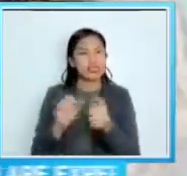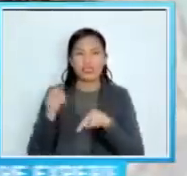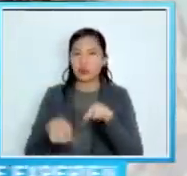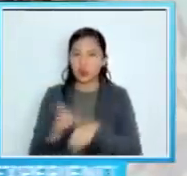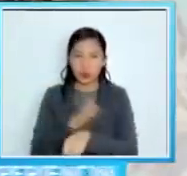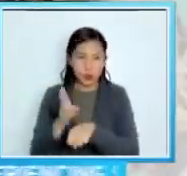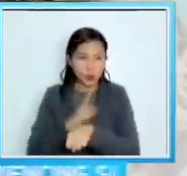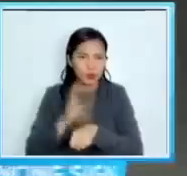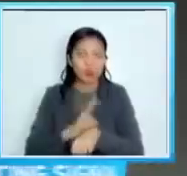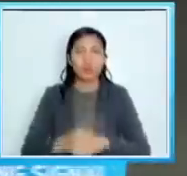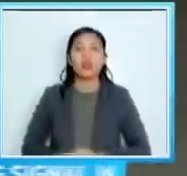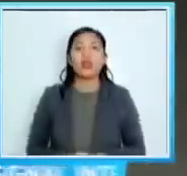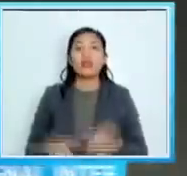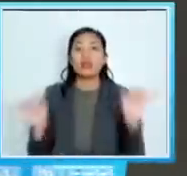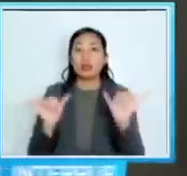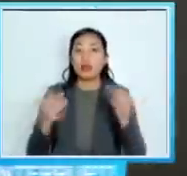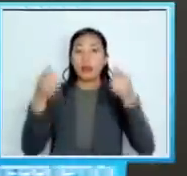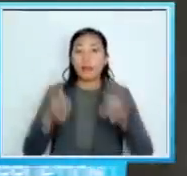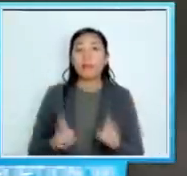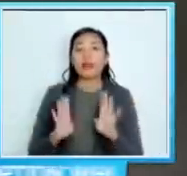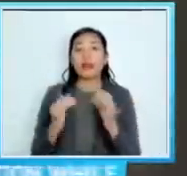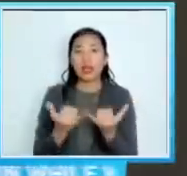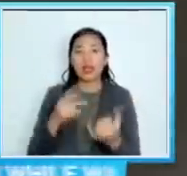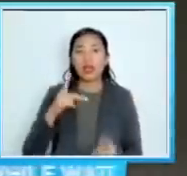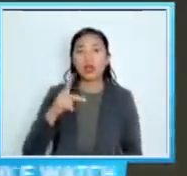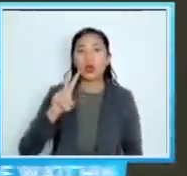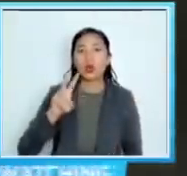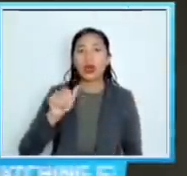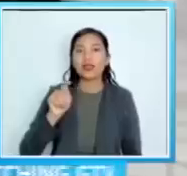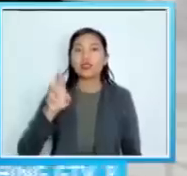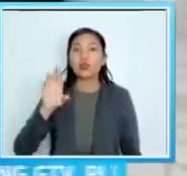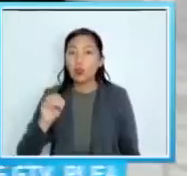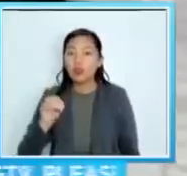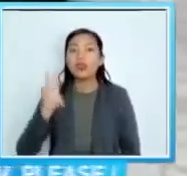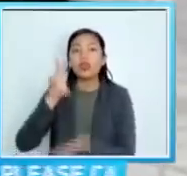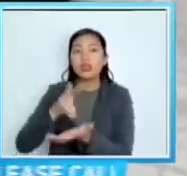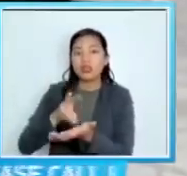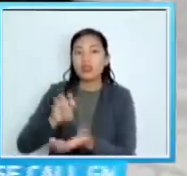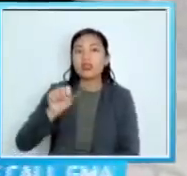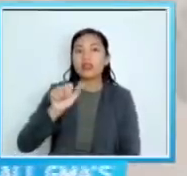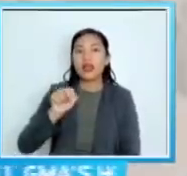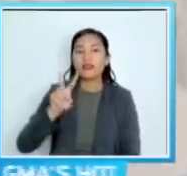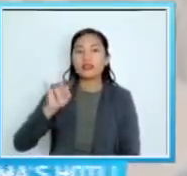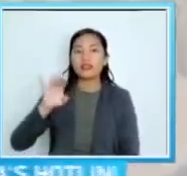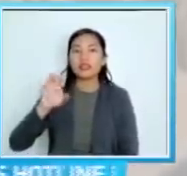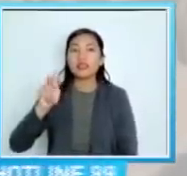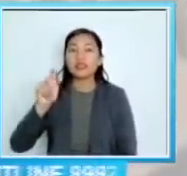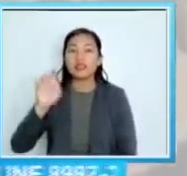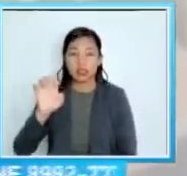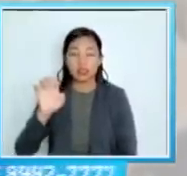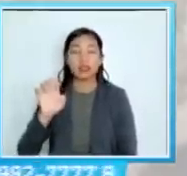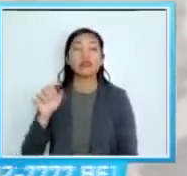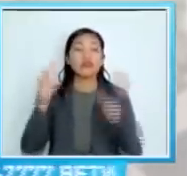sitwasyon sa Barangay 4 at sa bayan ng San Vicente. Sa Araceli, ikinuwento ng uploader na si Kirsten